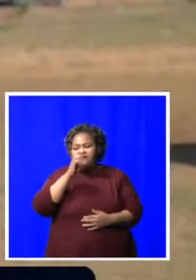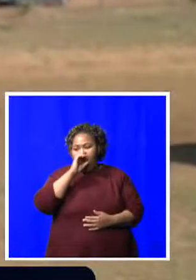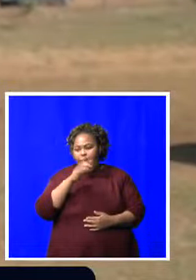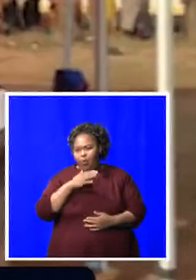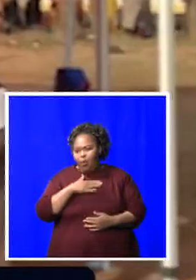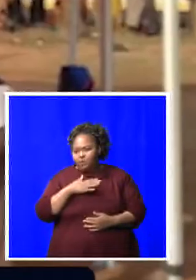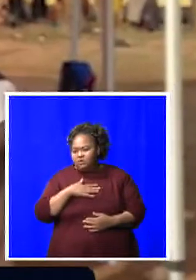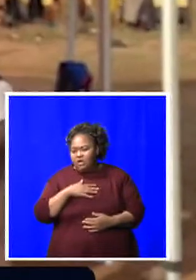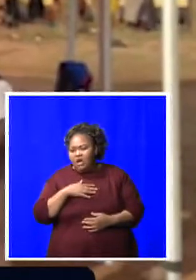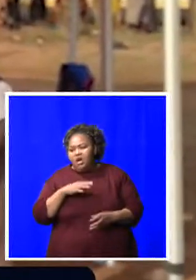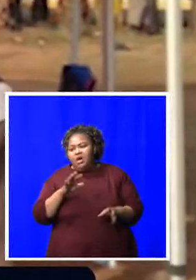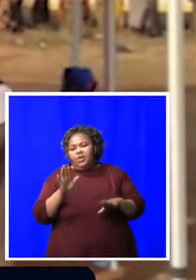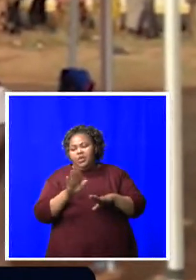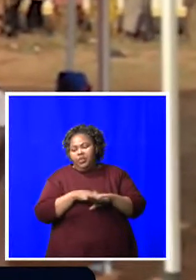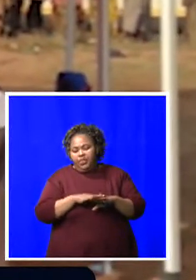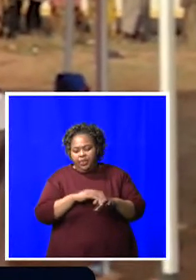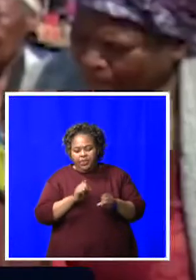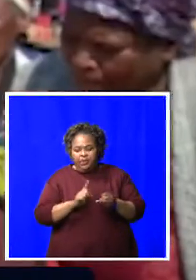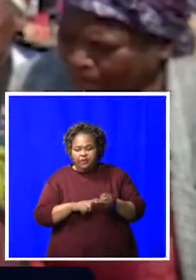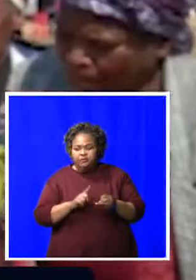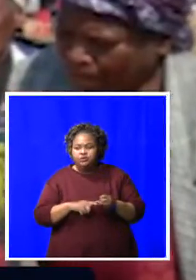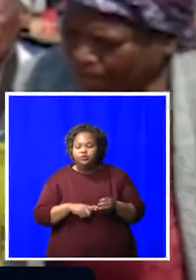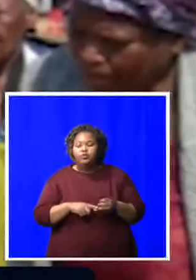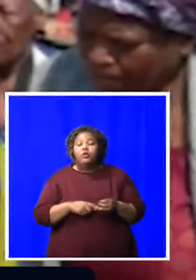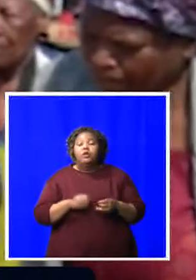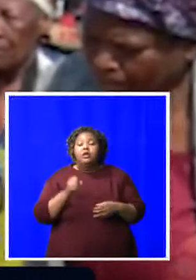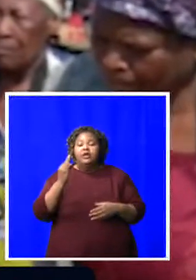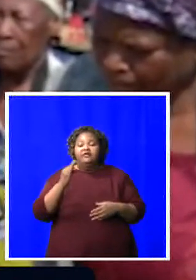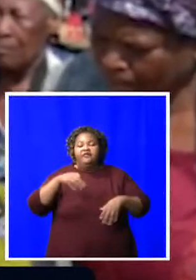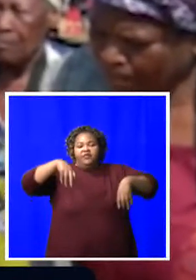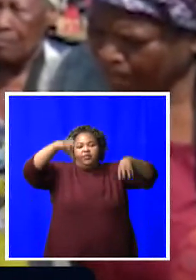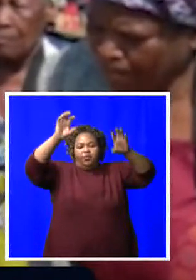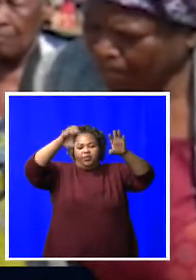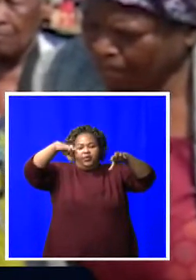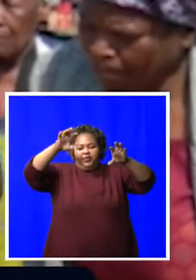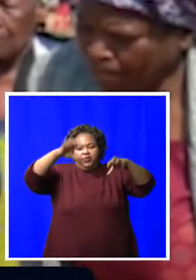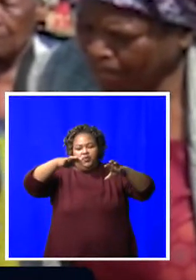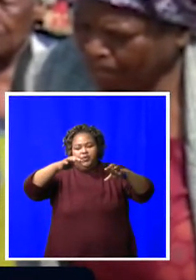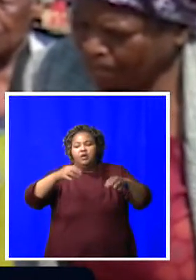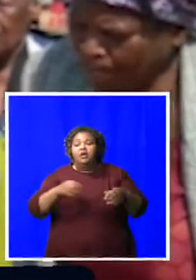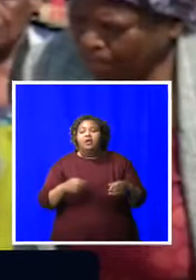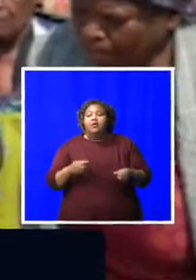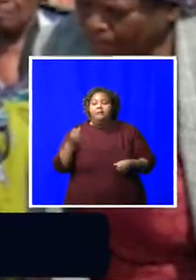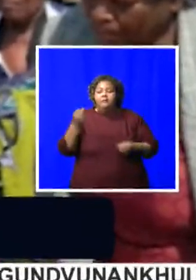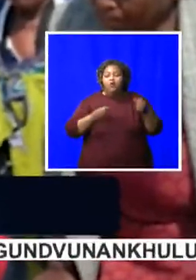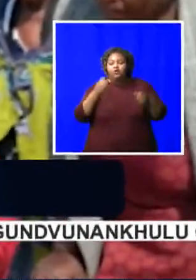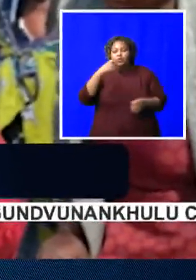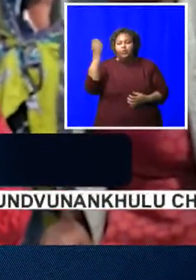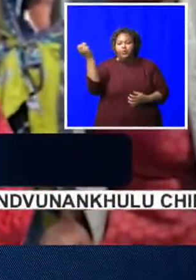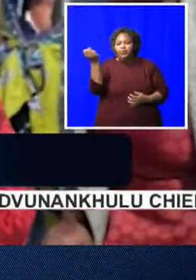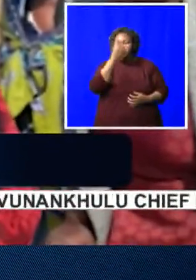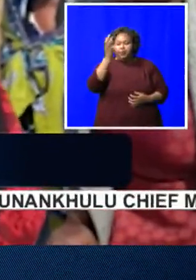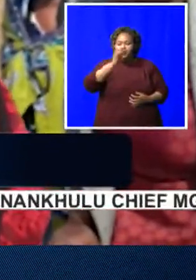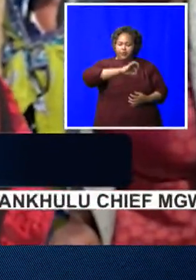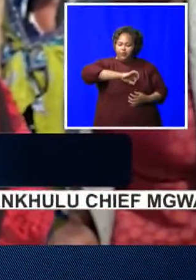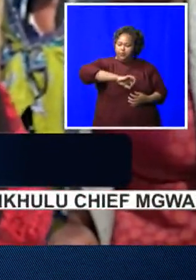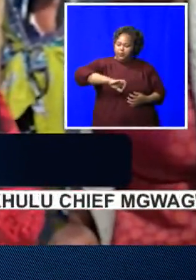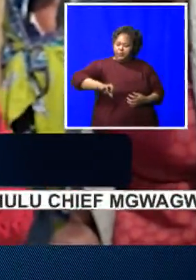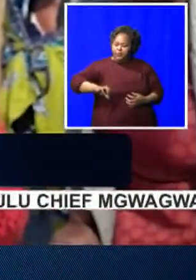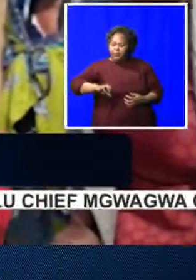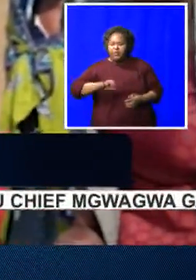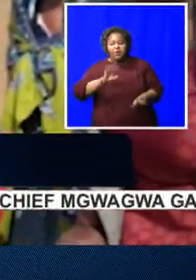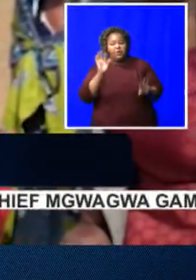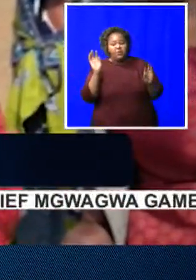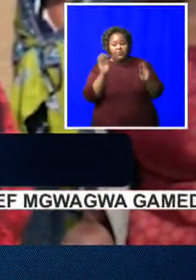igulumba tekulima mangabe lina sina abantwana abaqedile esikoleni bayathole le msebenzi sesifehlane bantwana